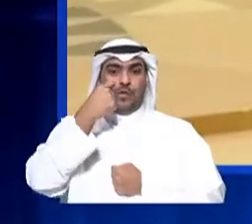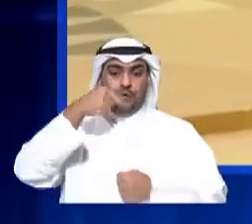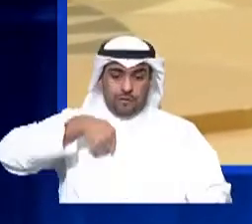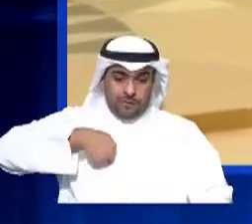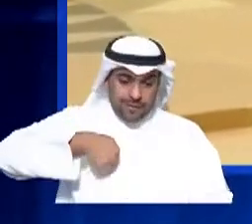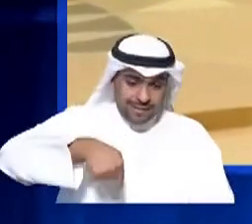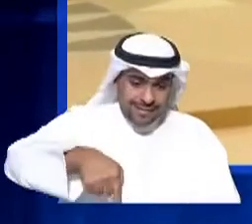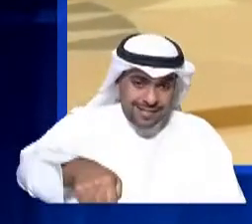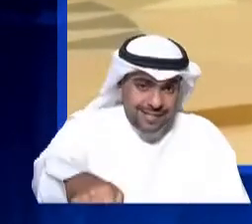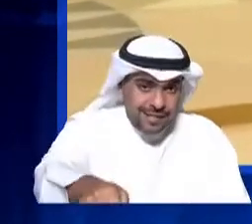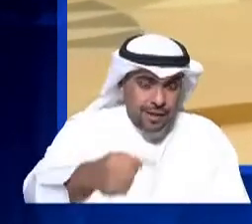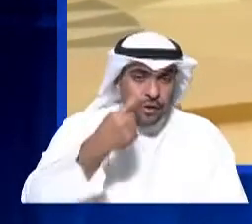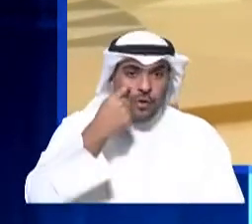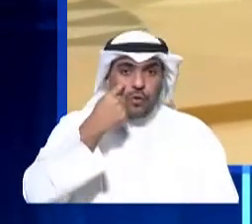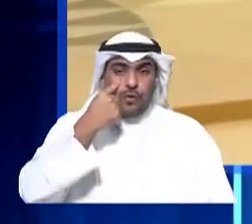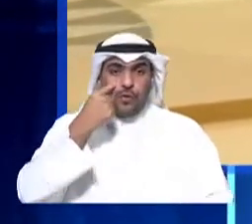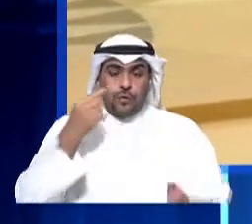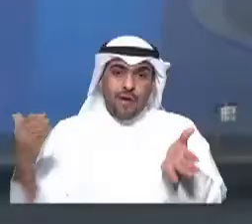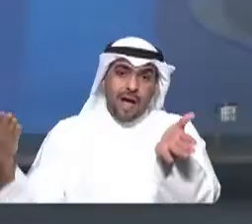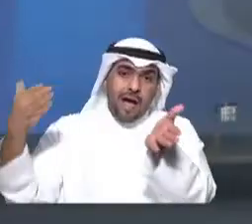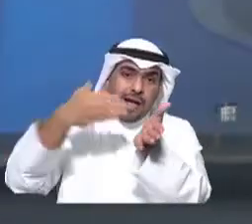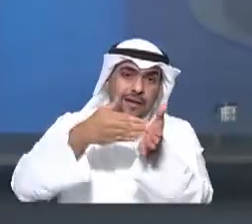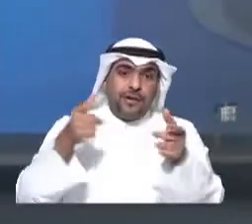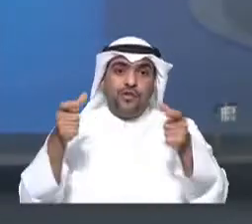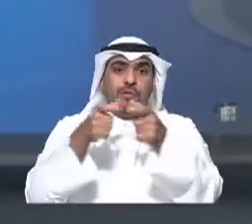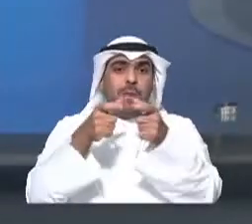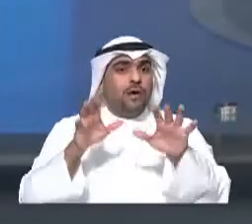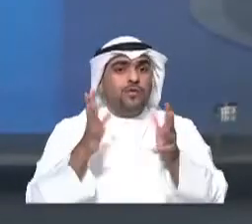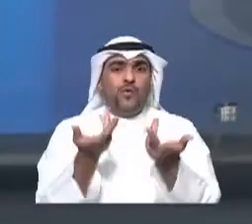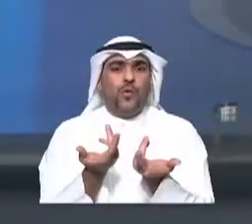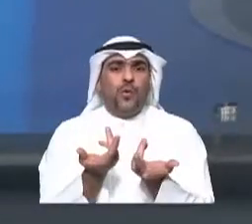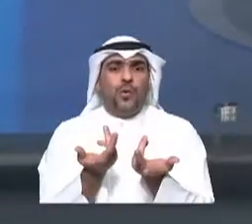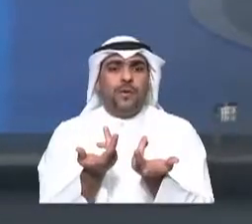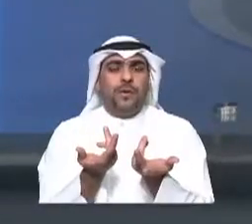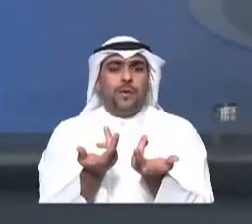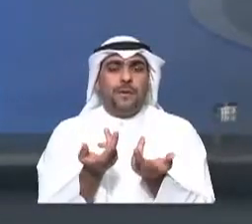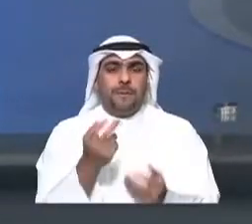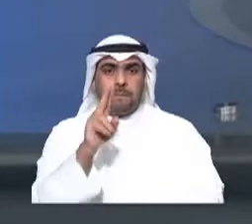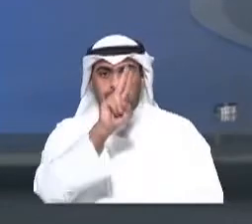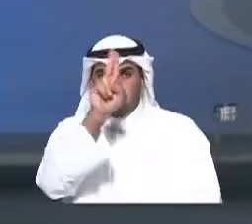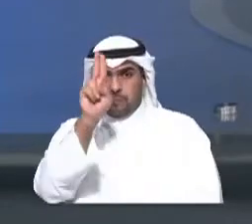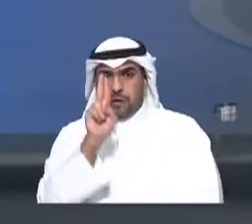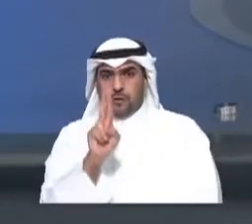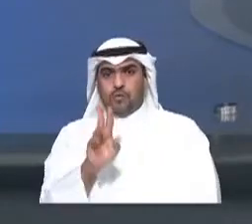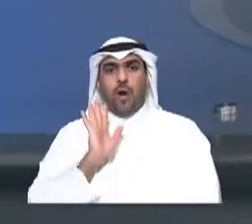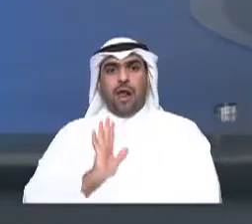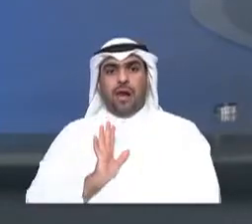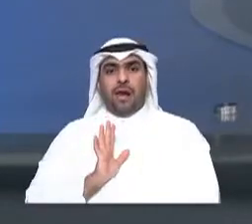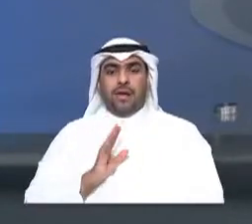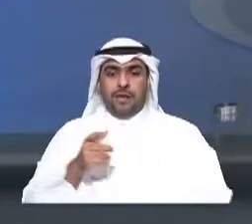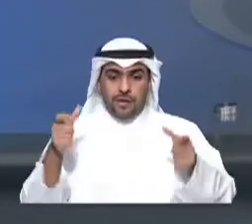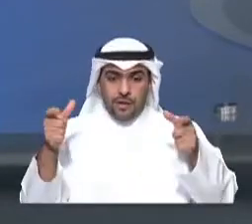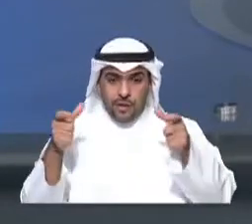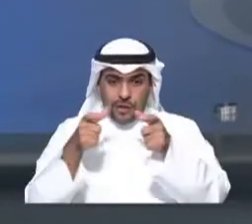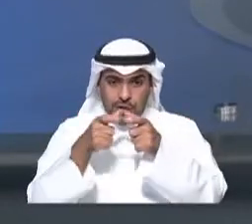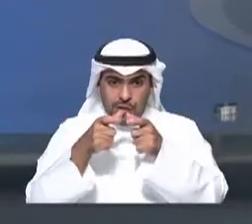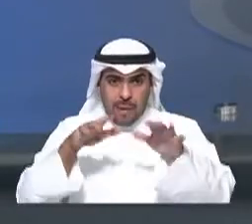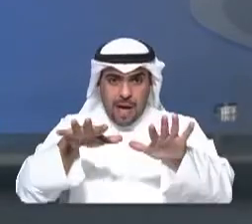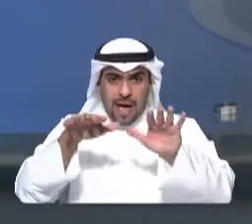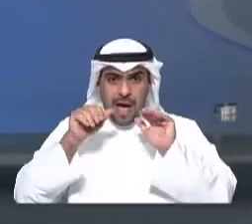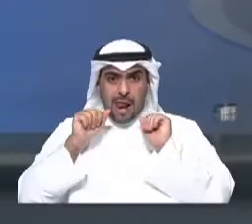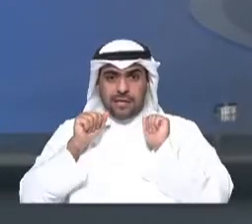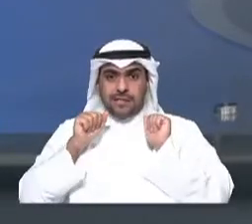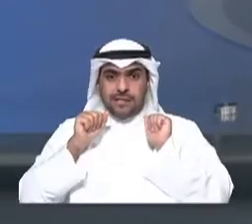ان توفي بالتزامات. ولكن هل قرات مخرجات؟ ابرز هذه المخرجات، ابرز المخرجات وهو